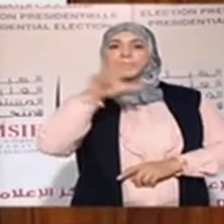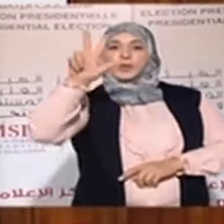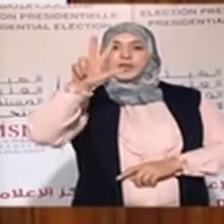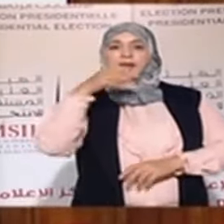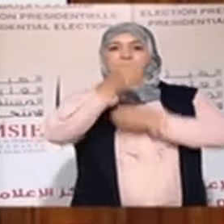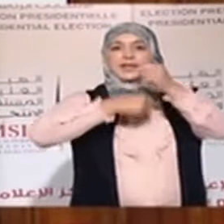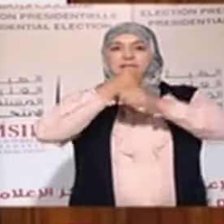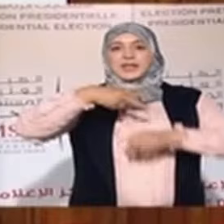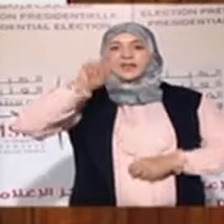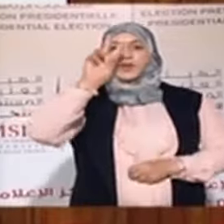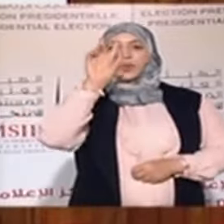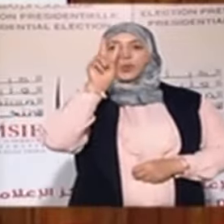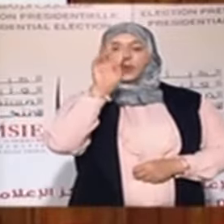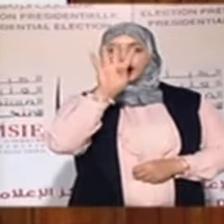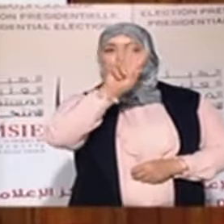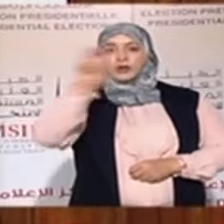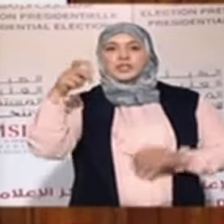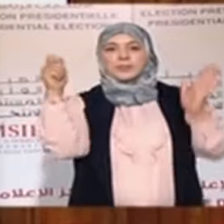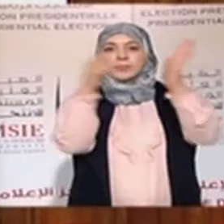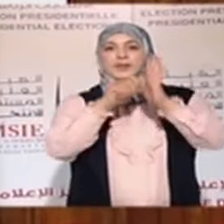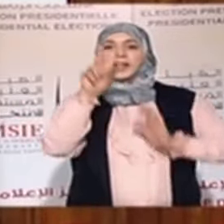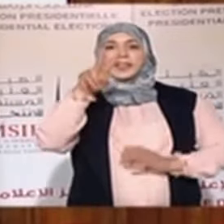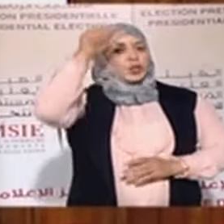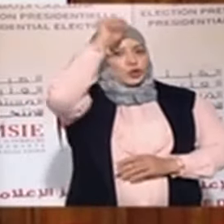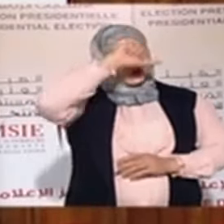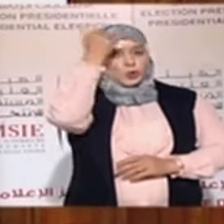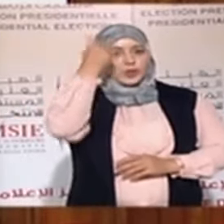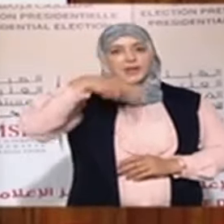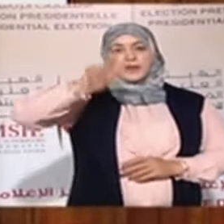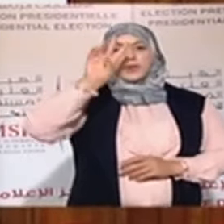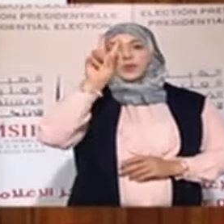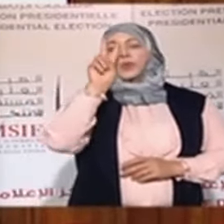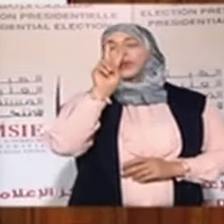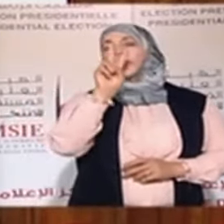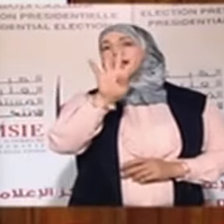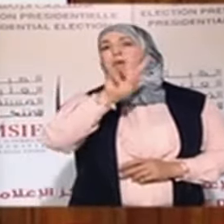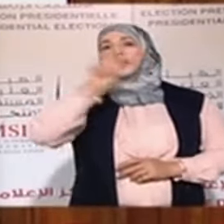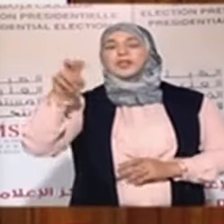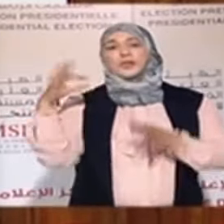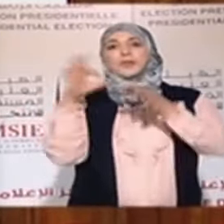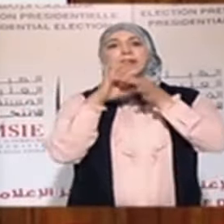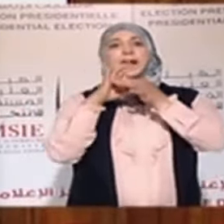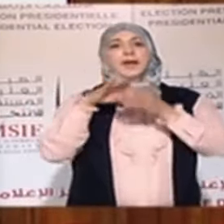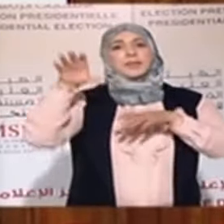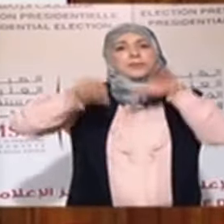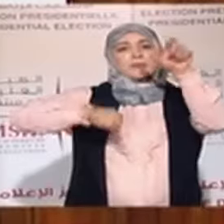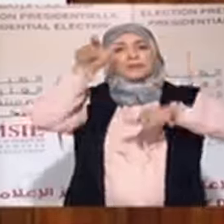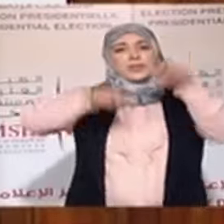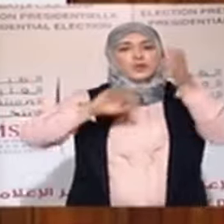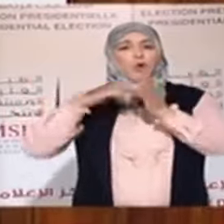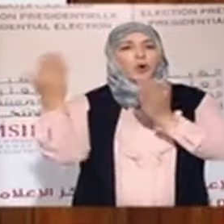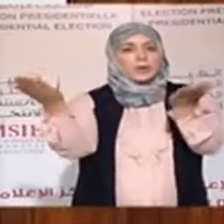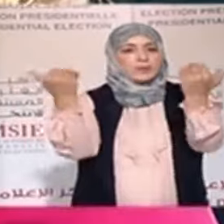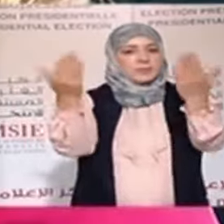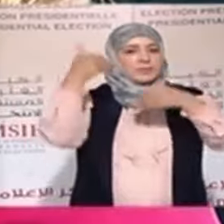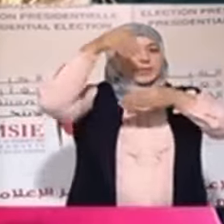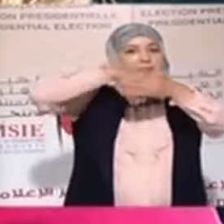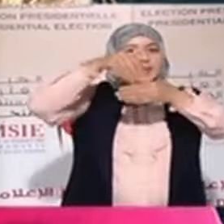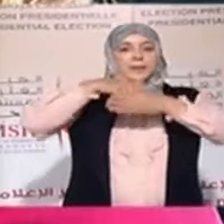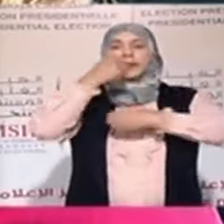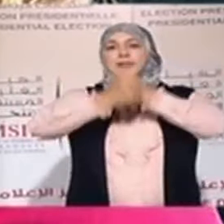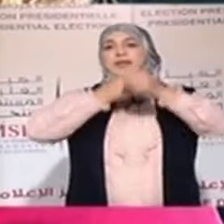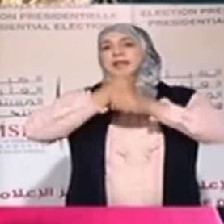لسنة 2024 المؤرخ في 2 جويلية 2024 والمتعلق بدعوة الناخبين للانتخابات الرئاسية